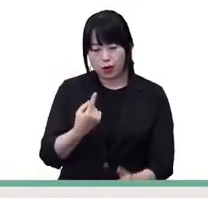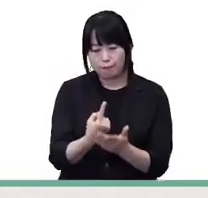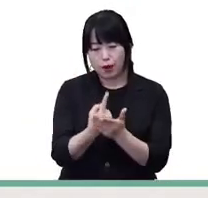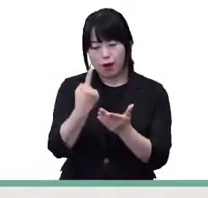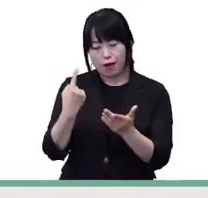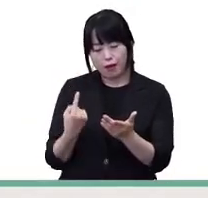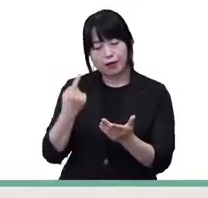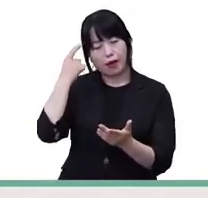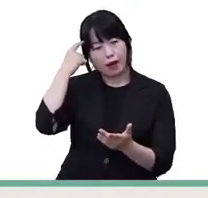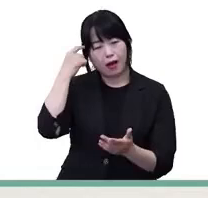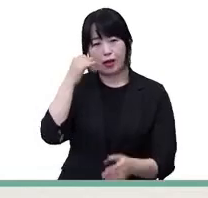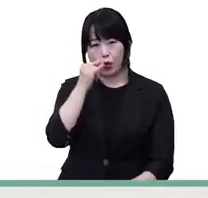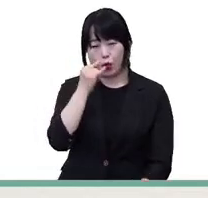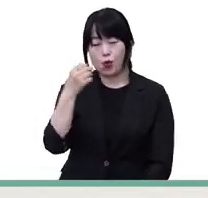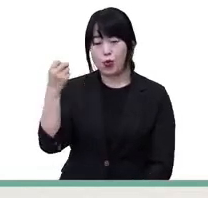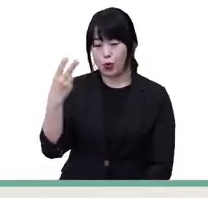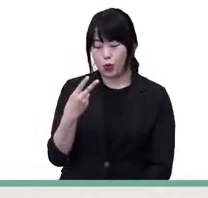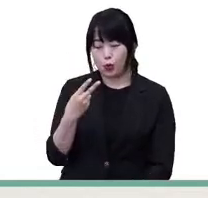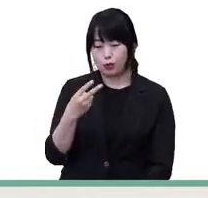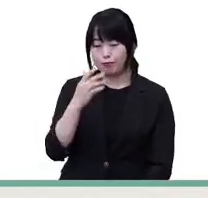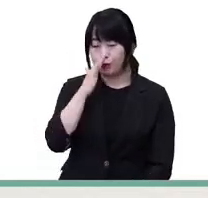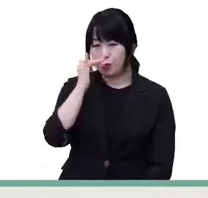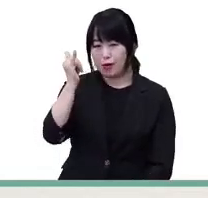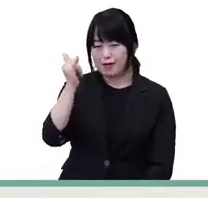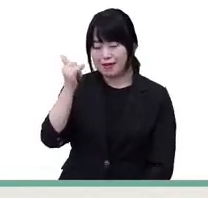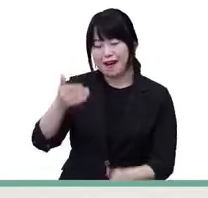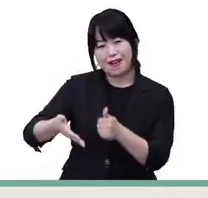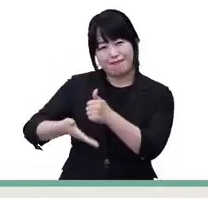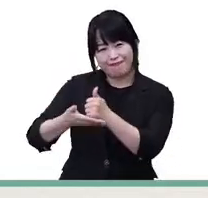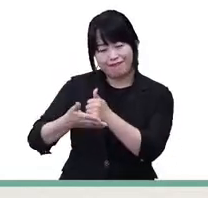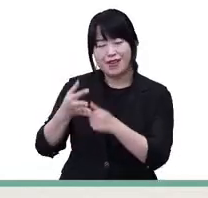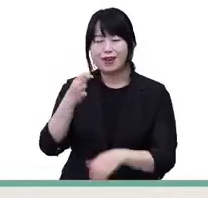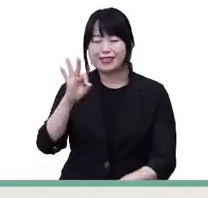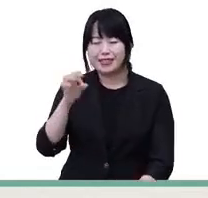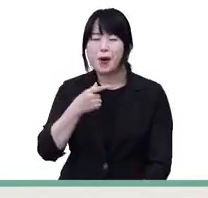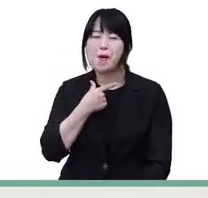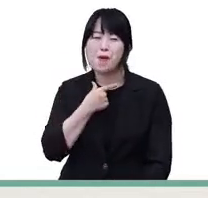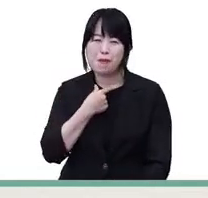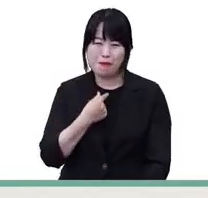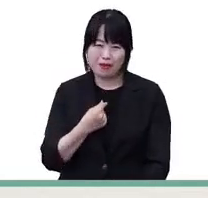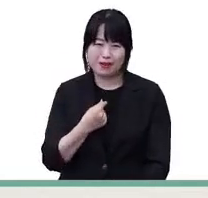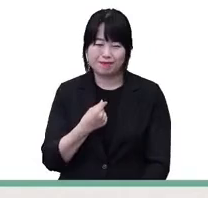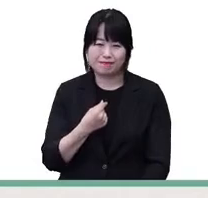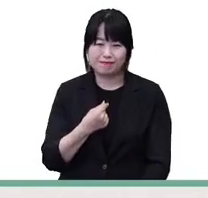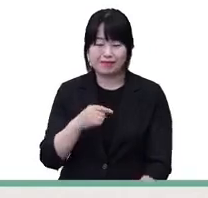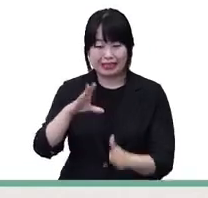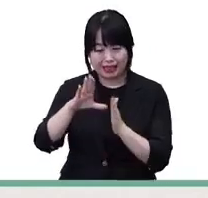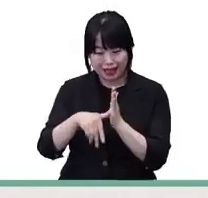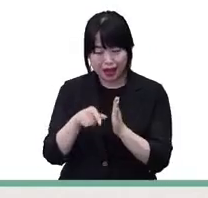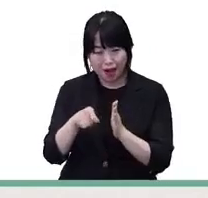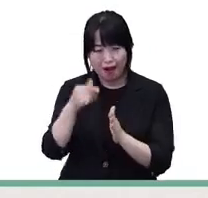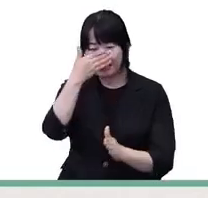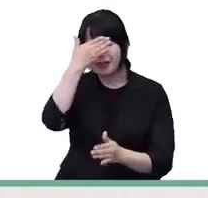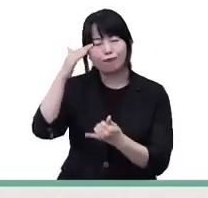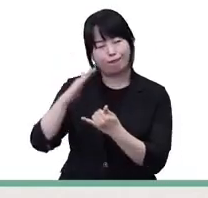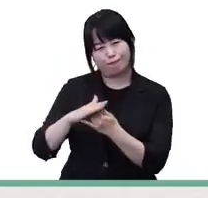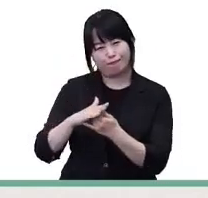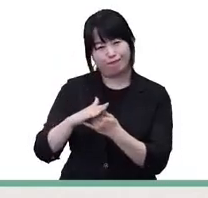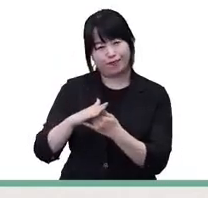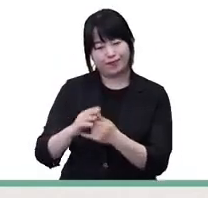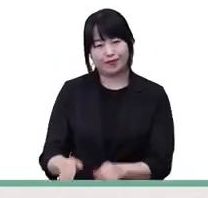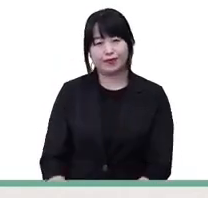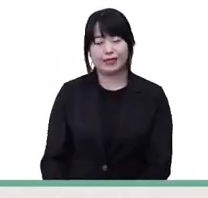하지만 또 부모님의 인정이라든지 칭찬을 바라는 시기일 수 있습니다. 그래서 친구